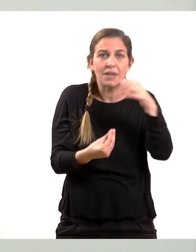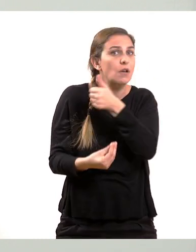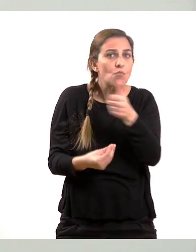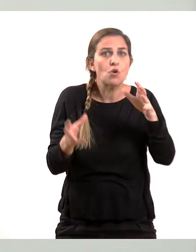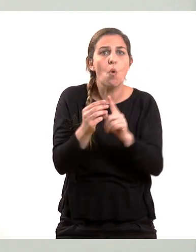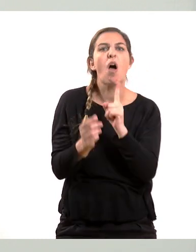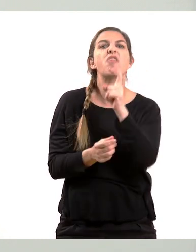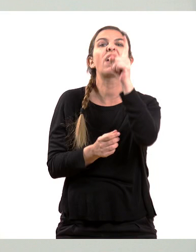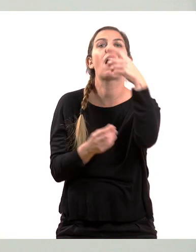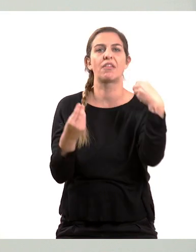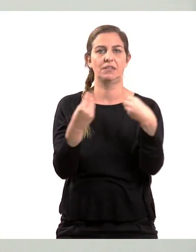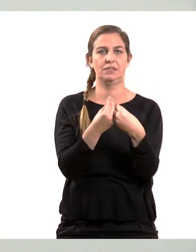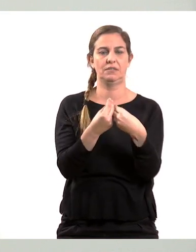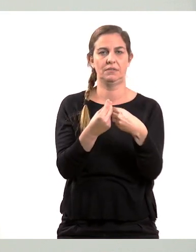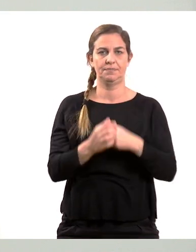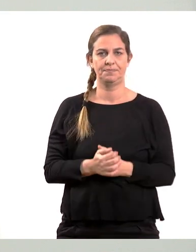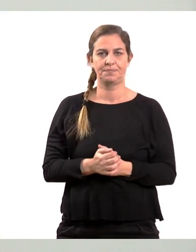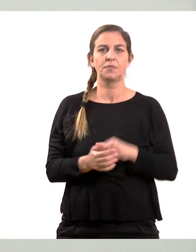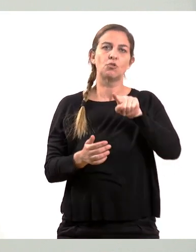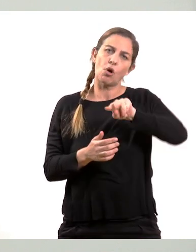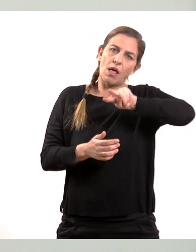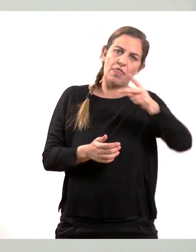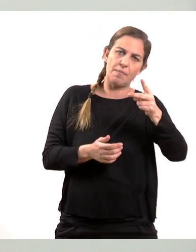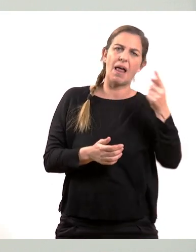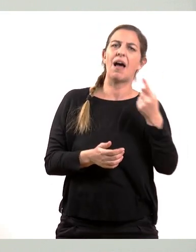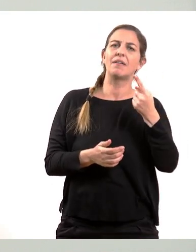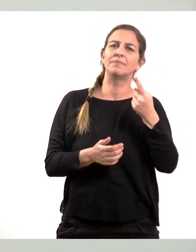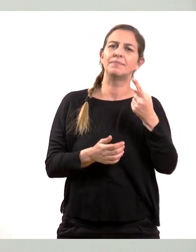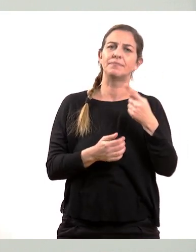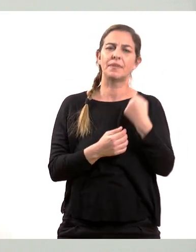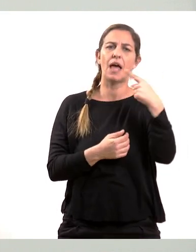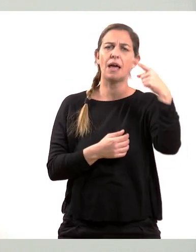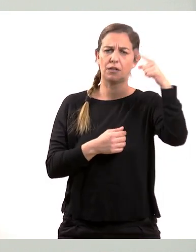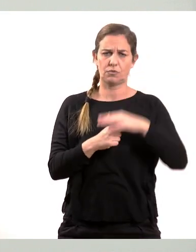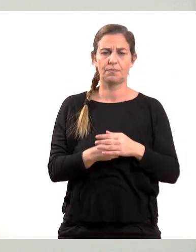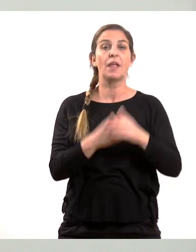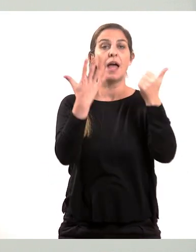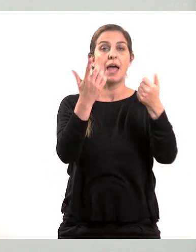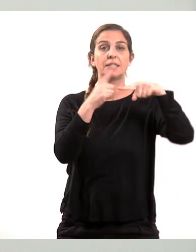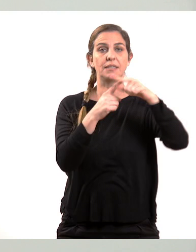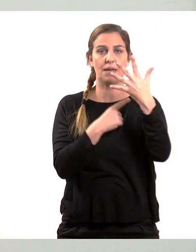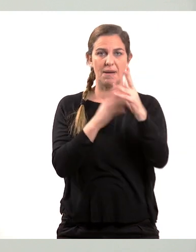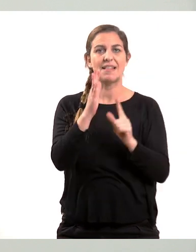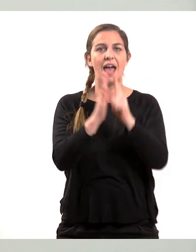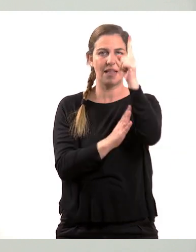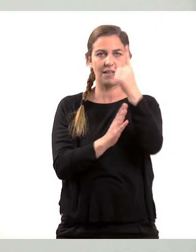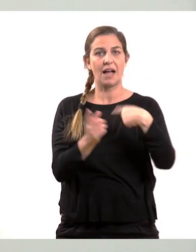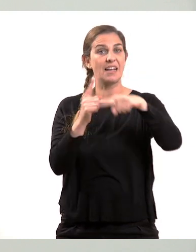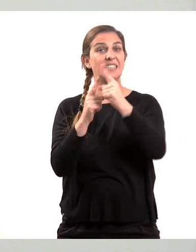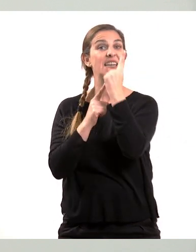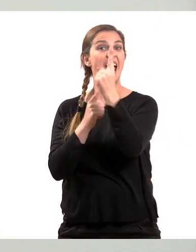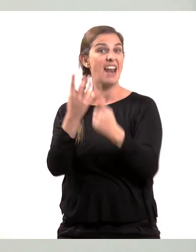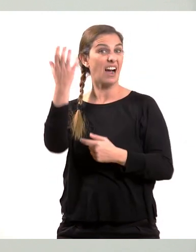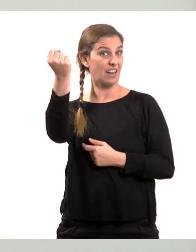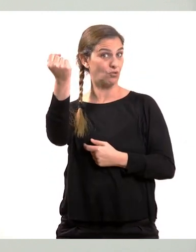3. Πάμε δίπλα τώρα. 6 και 5, 11. Και ένα το κρατούμενο,